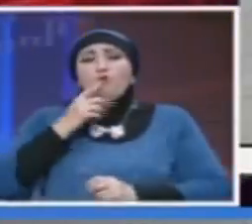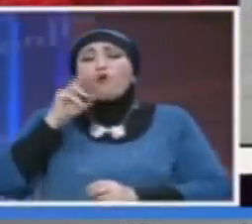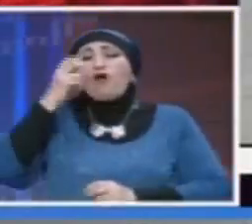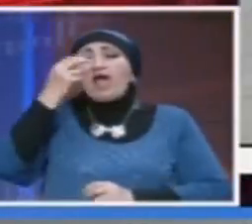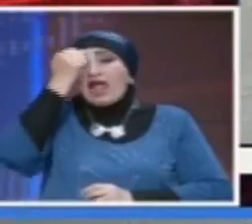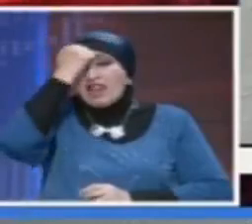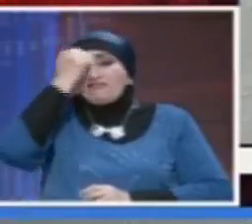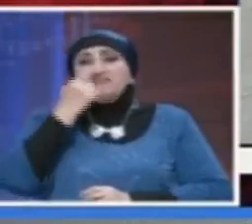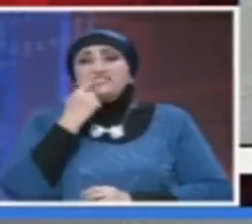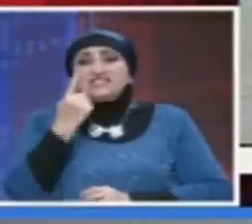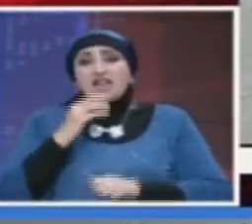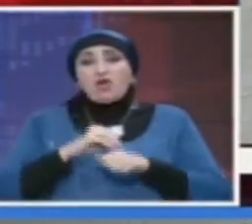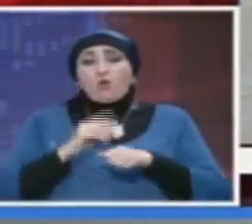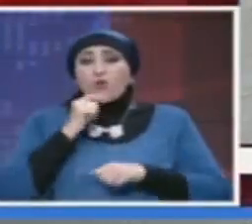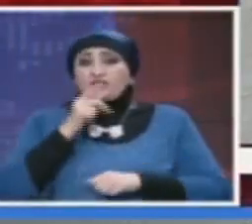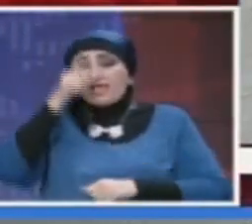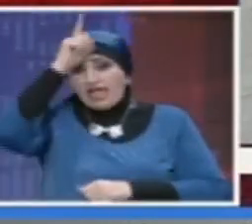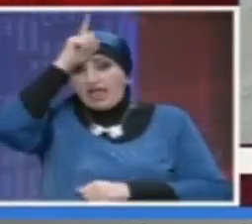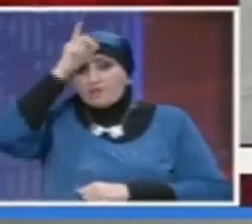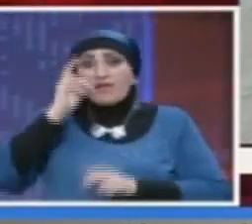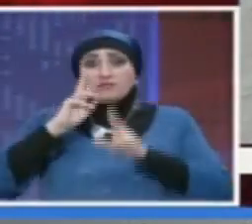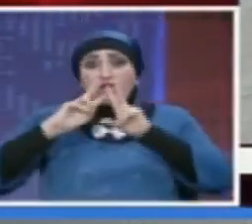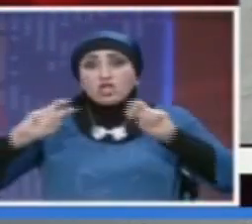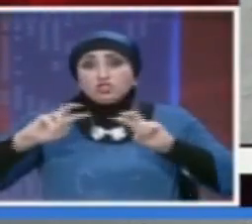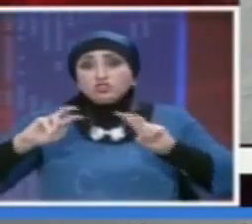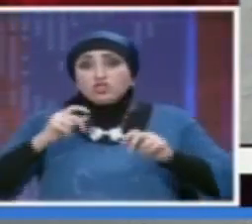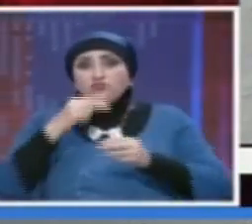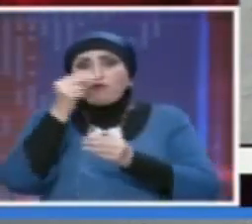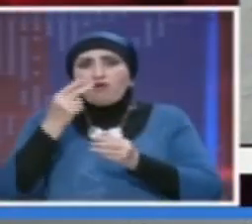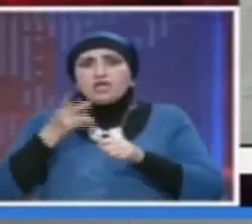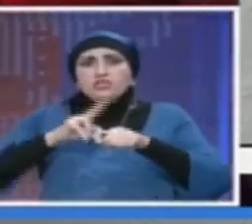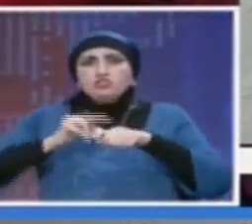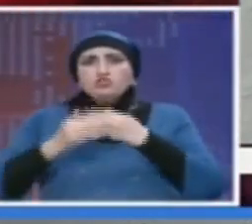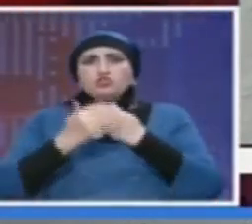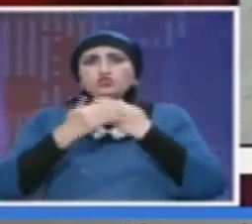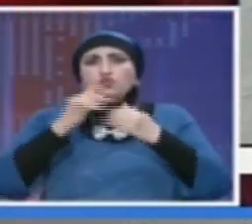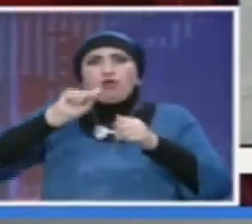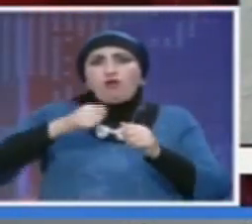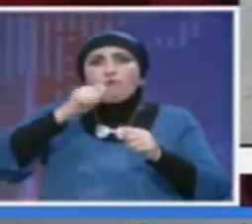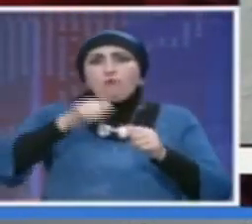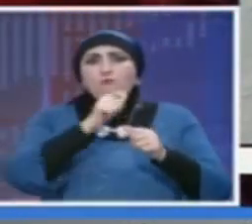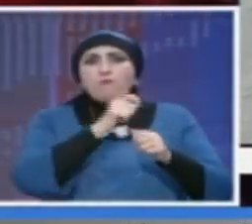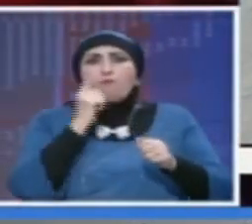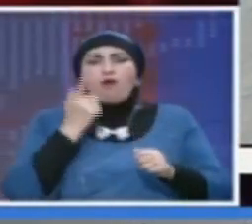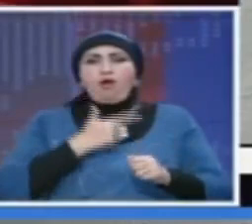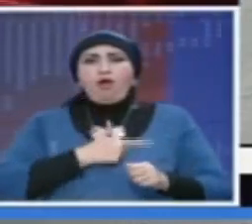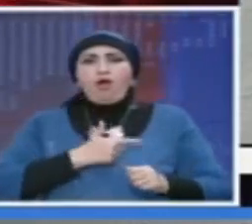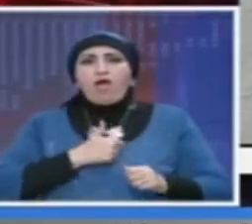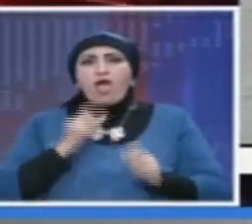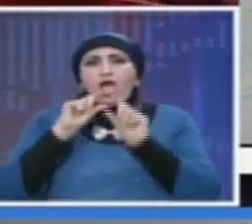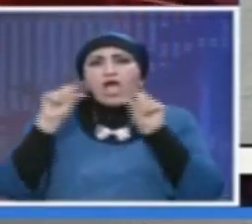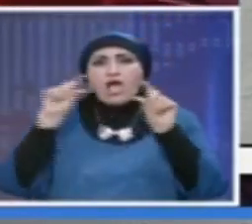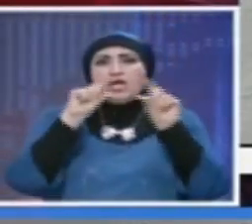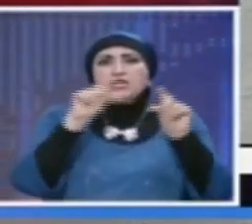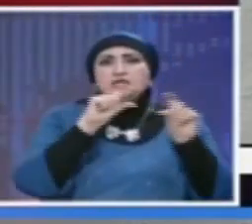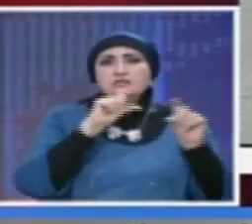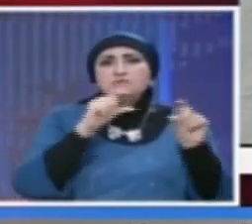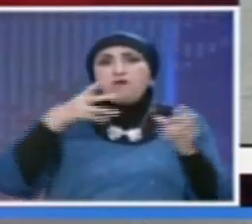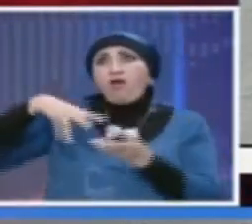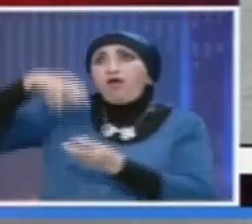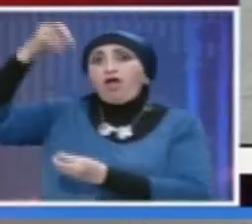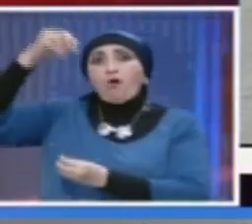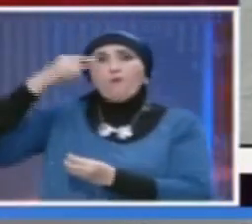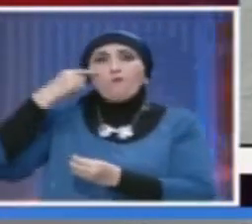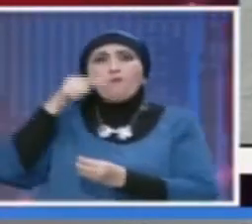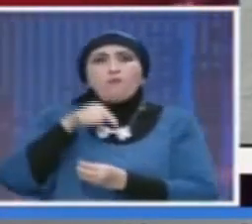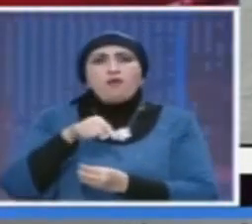لسفارة ألمانيا بالقاهرة أن الفريق اكتشف أيضا نقوشا جديدة تكشف تكشف لأول مرة، وهي عبارة